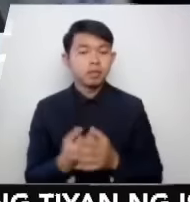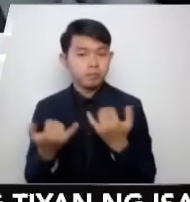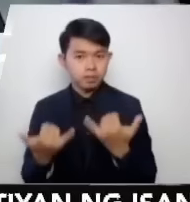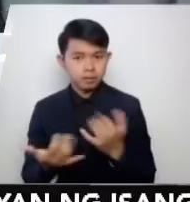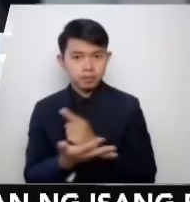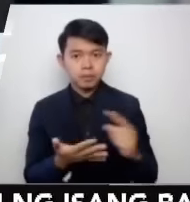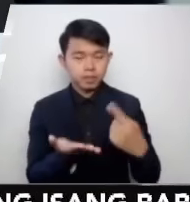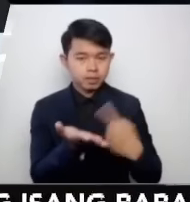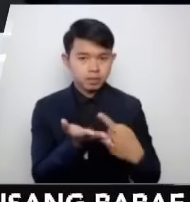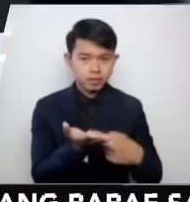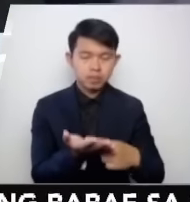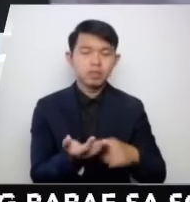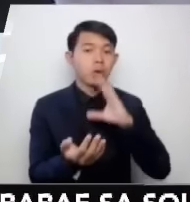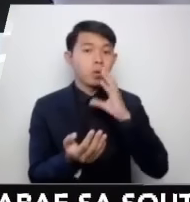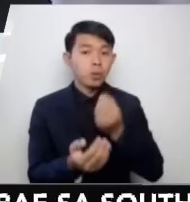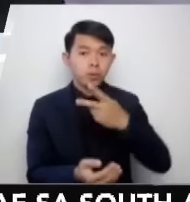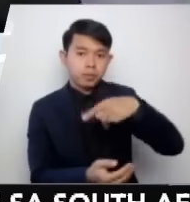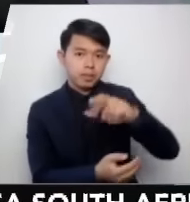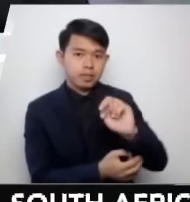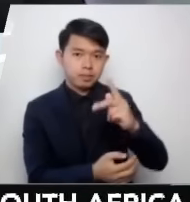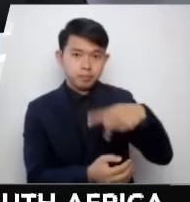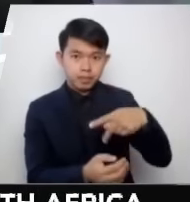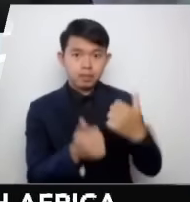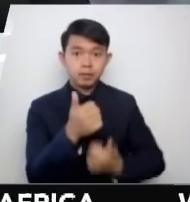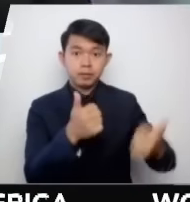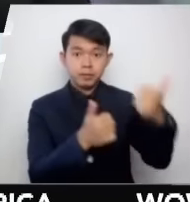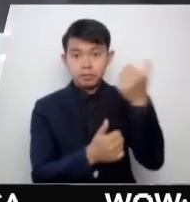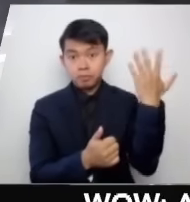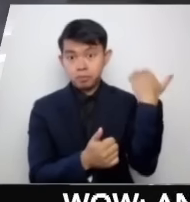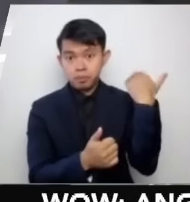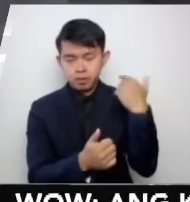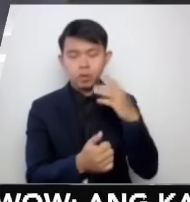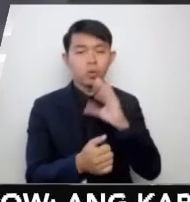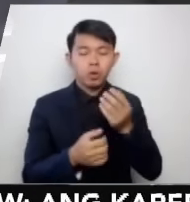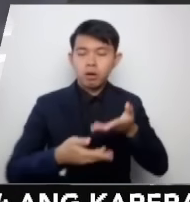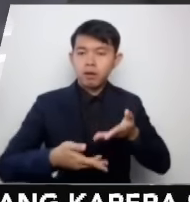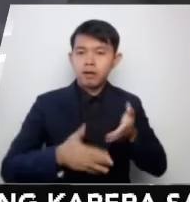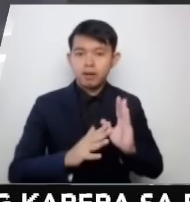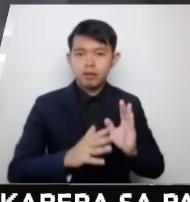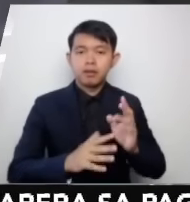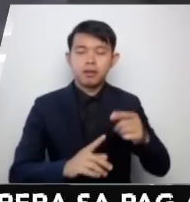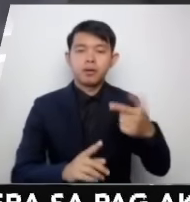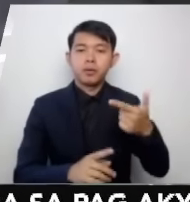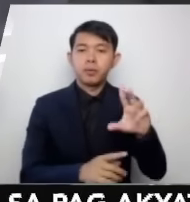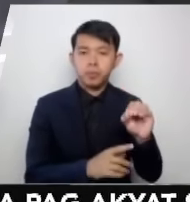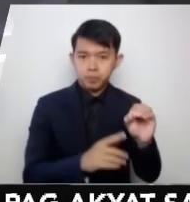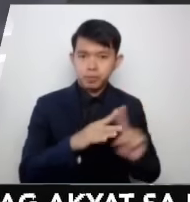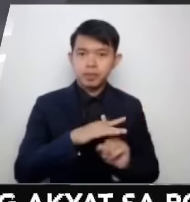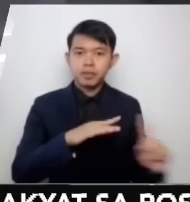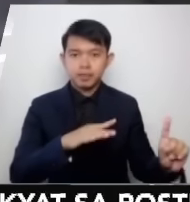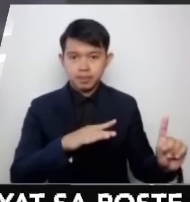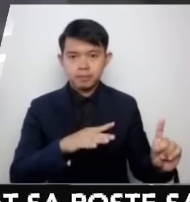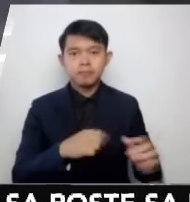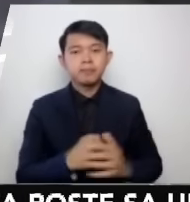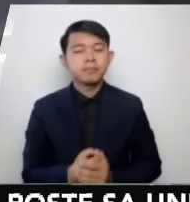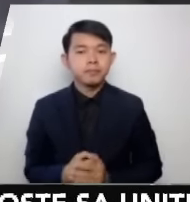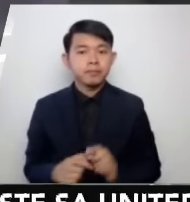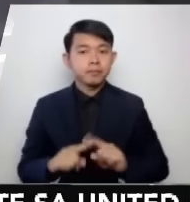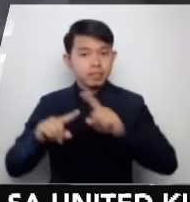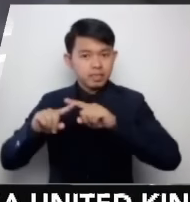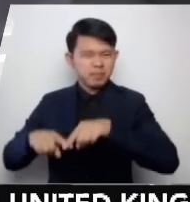na nagpatakas umano kay Guo at nasa payroll ng dating alkalde. Depende raw sa sasabihin ni PAGCOR SVP General Raul